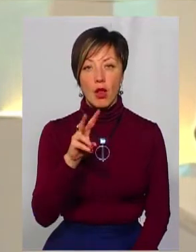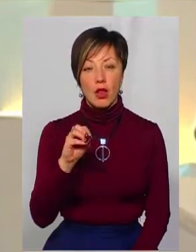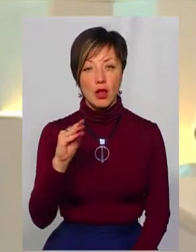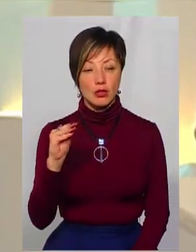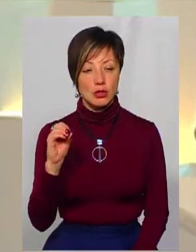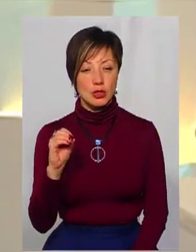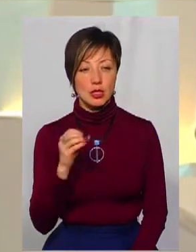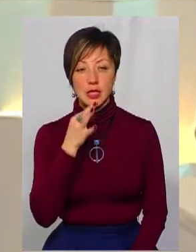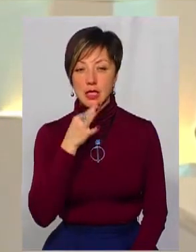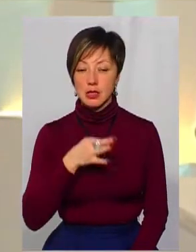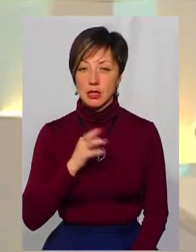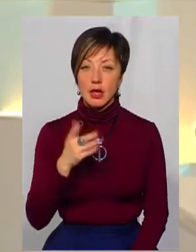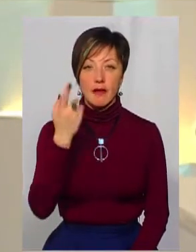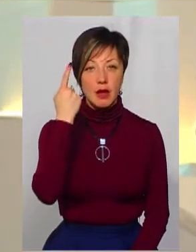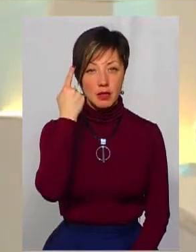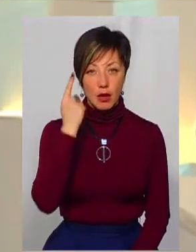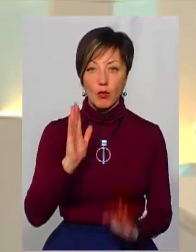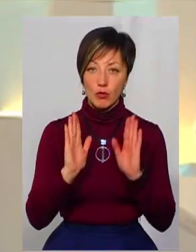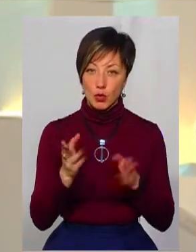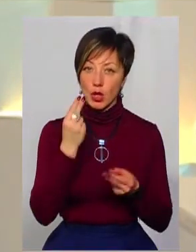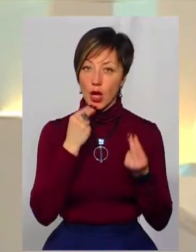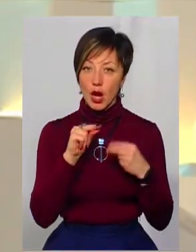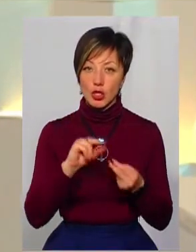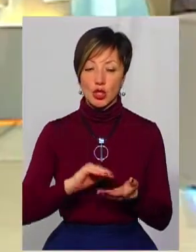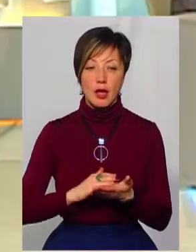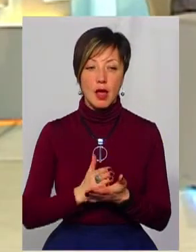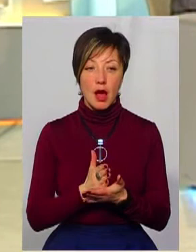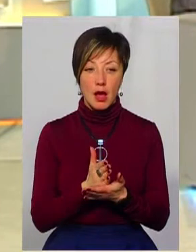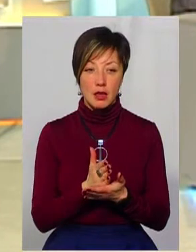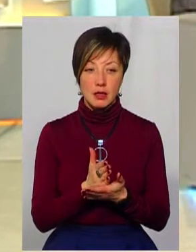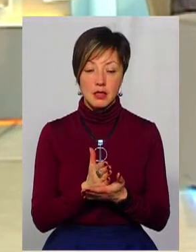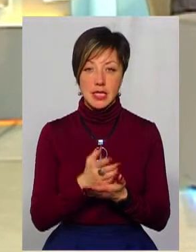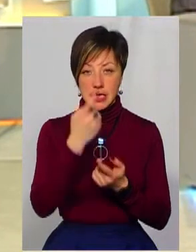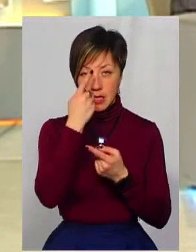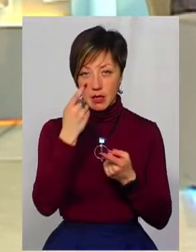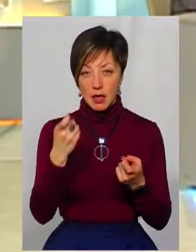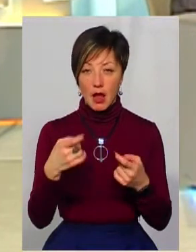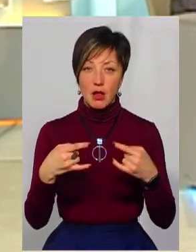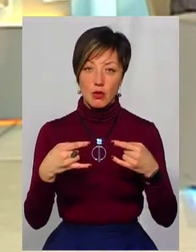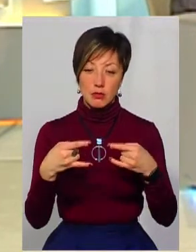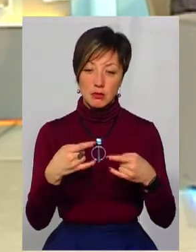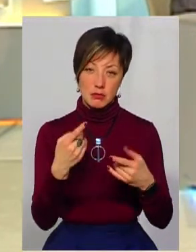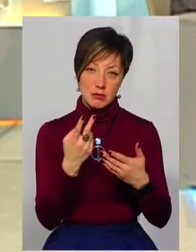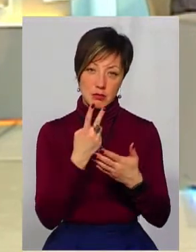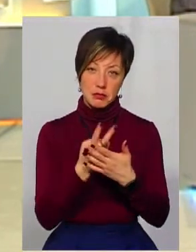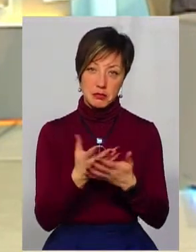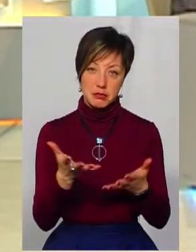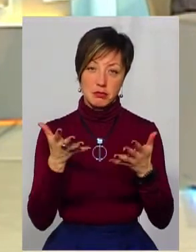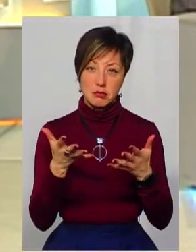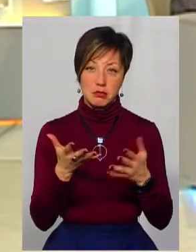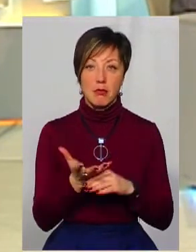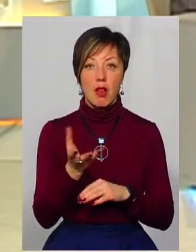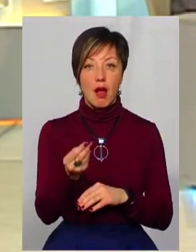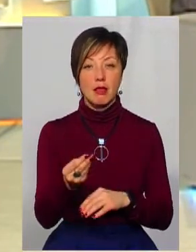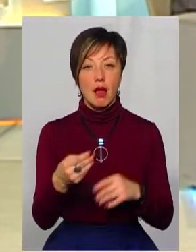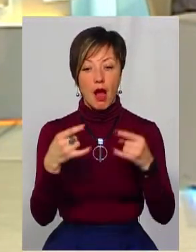а як ви гадаєте, буде кращою якість сигналу, якість картинки